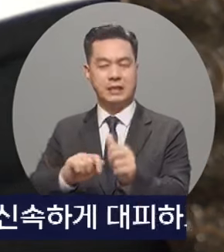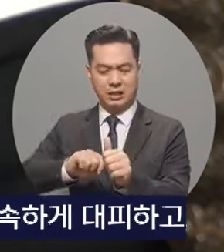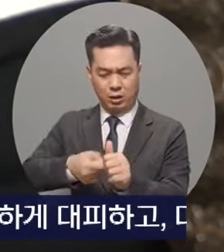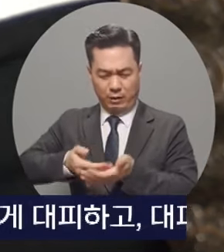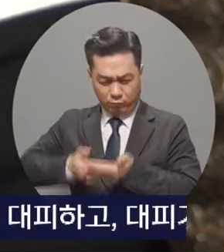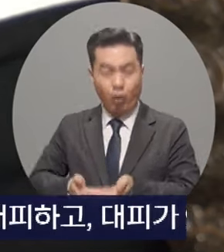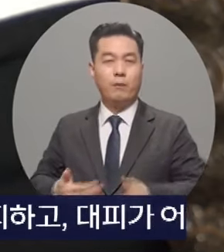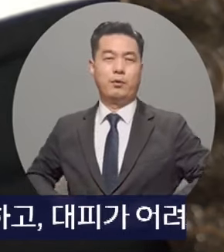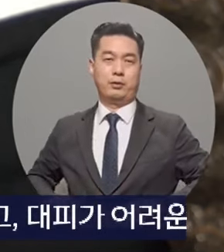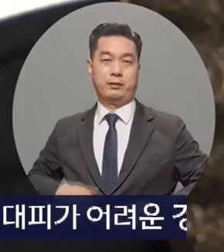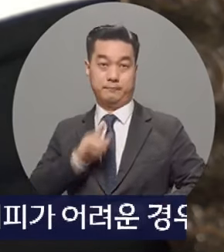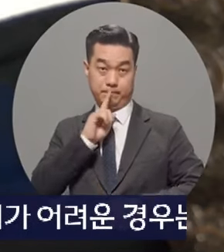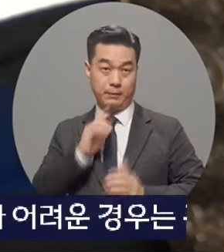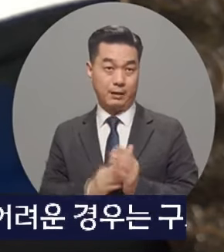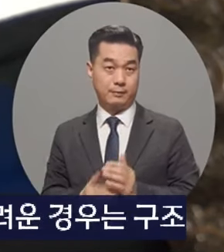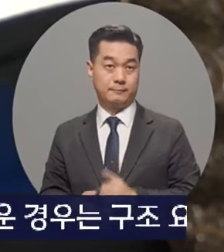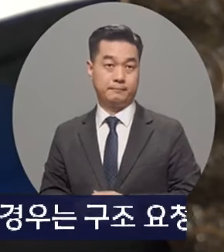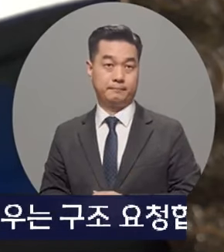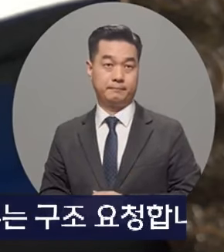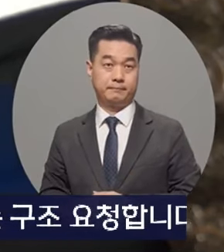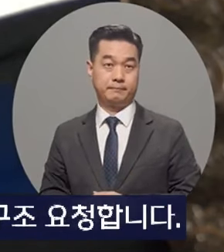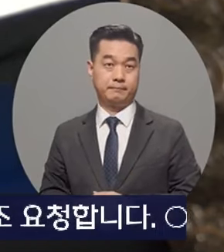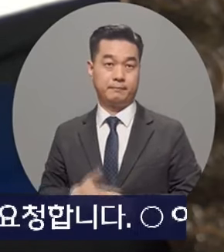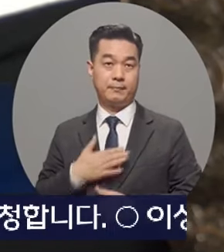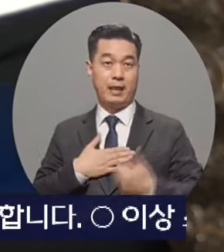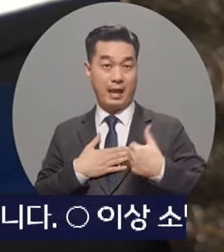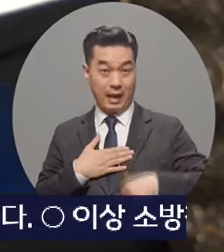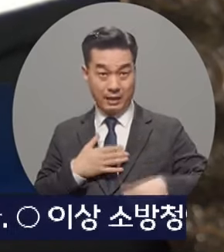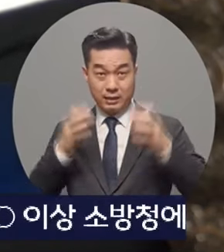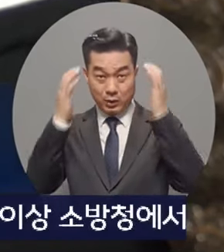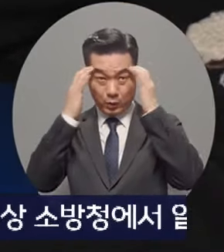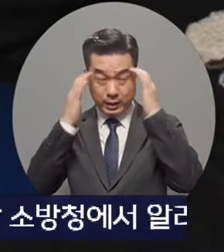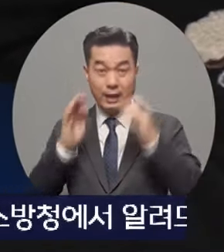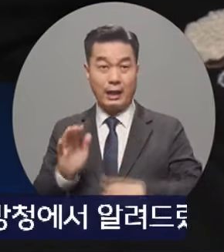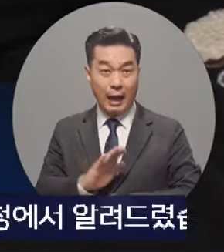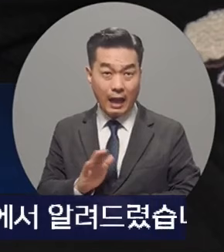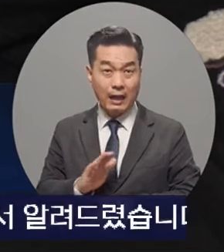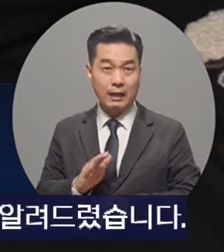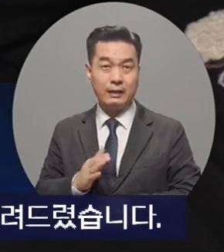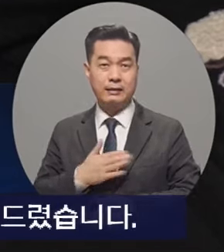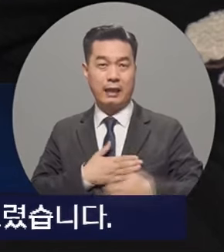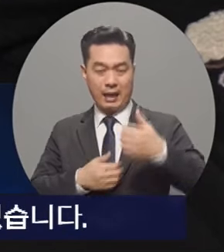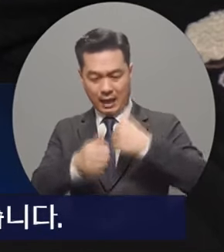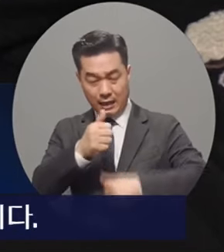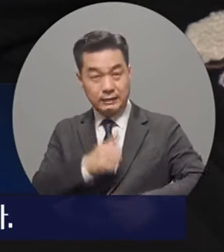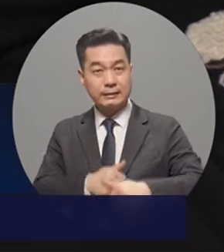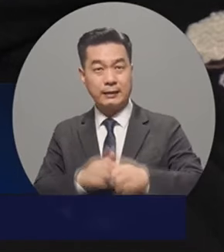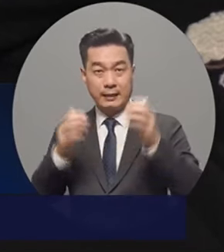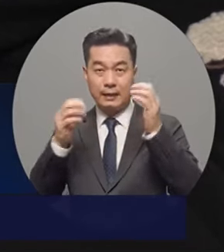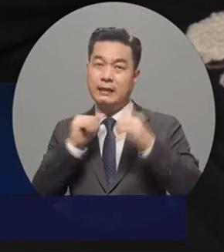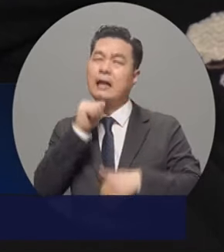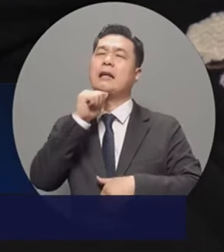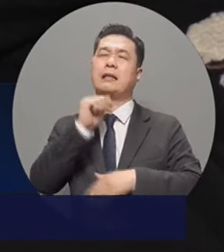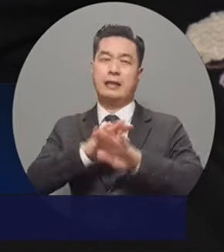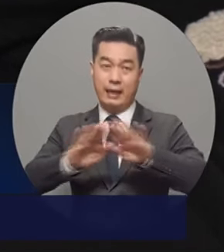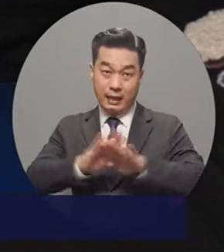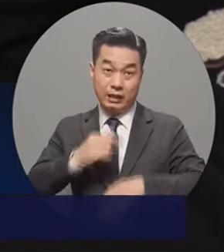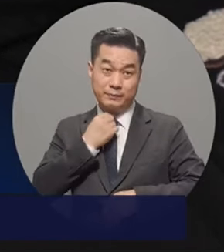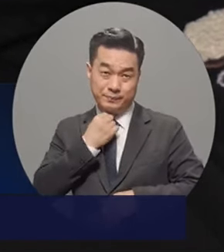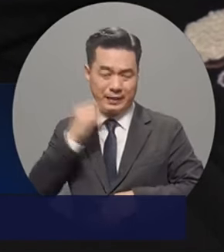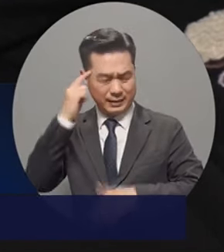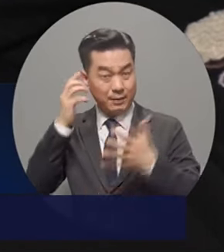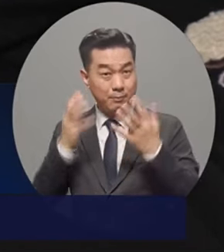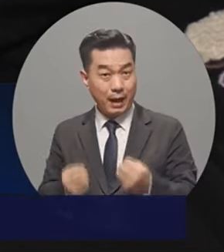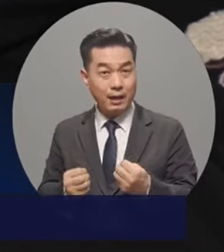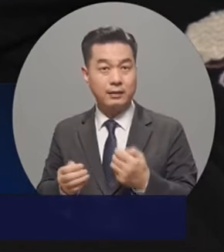촉구했습니다. 그래서 내 아들을 고생 안 시키겠다. 아들 세대에서는 이 가난을 벗어나야 되겠다. 이 생각이 많았었어요. 그냥 사형